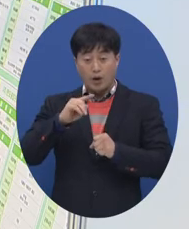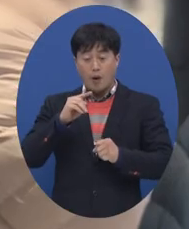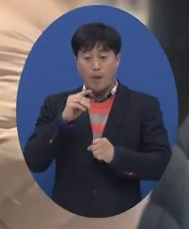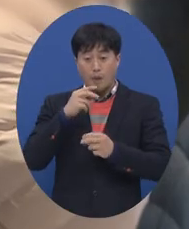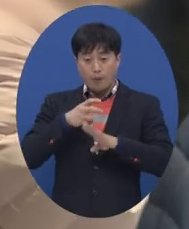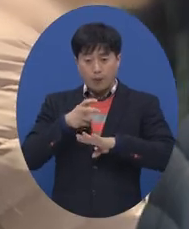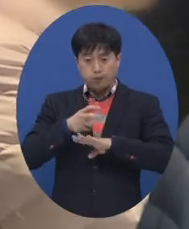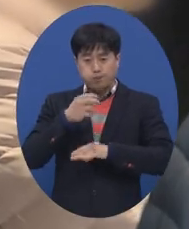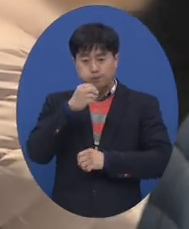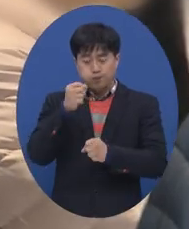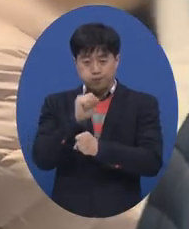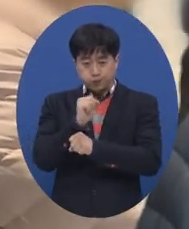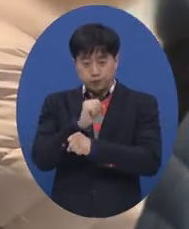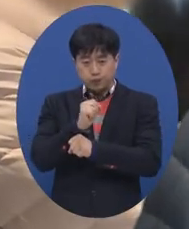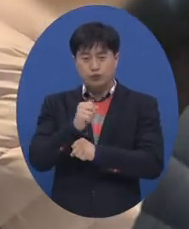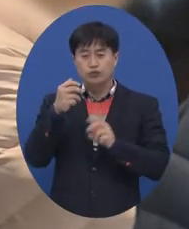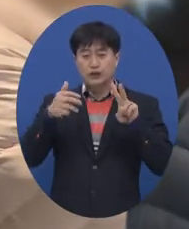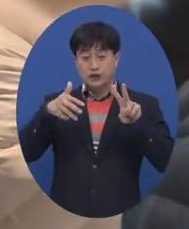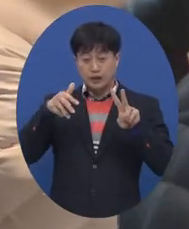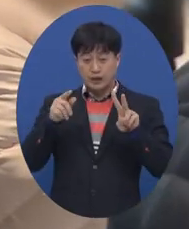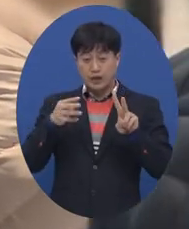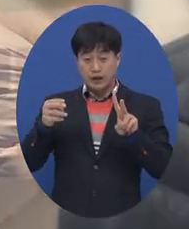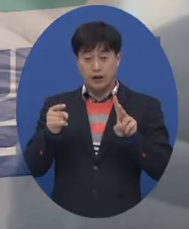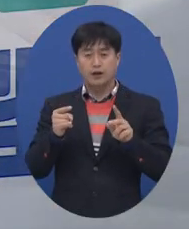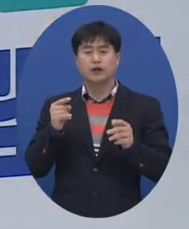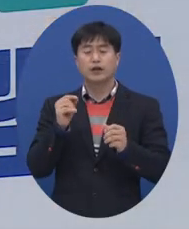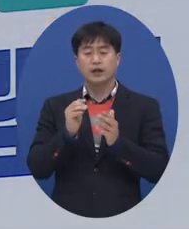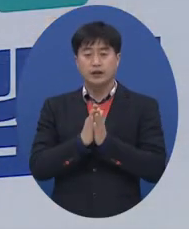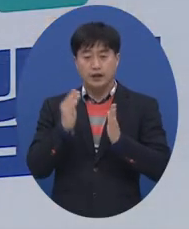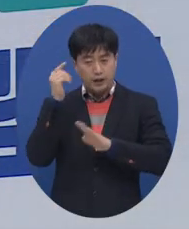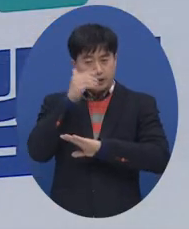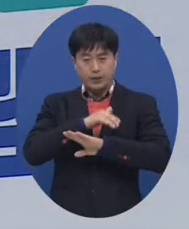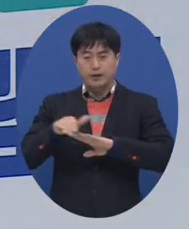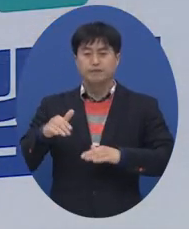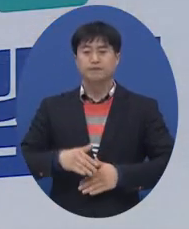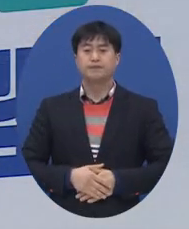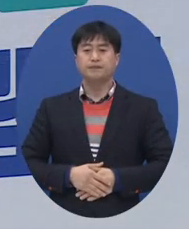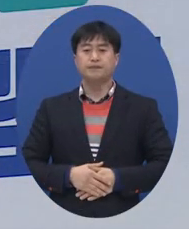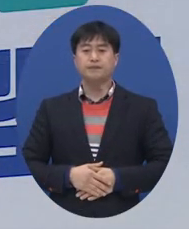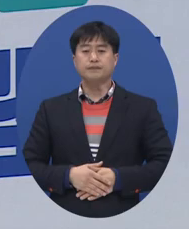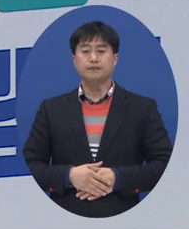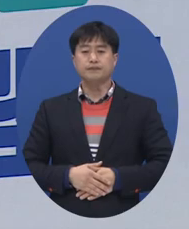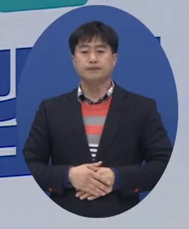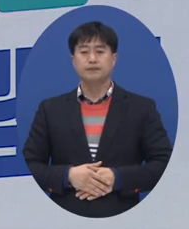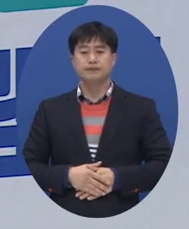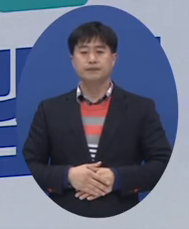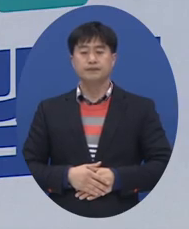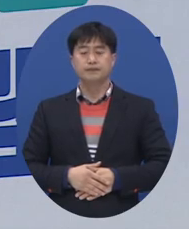승무사원 채용 박람회를 2차례 진행할 계획입니다. 경기지TV 구영슬입니다.